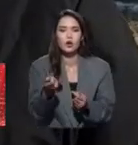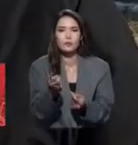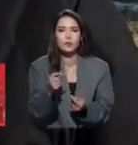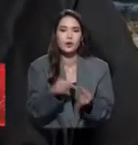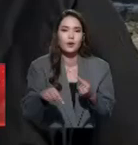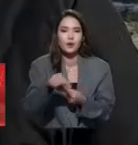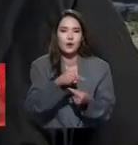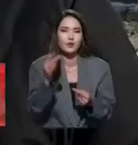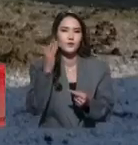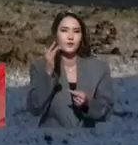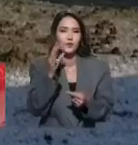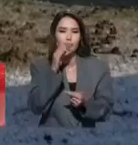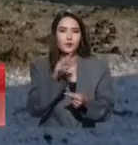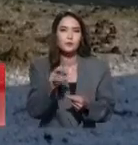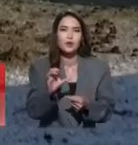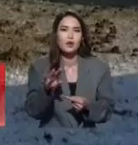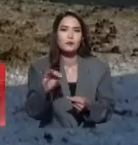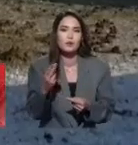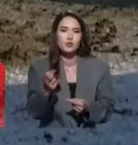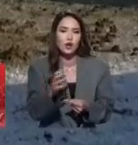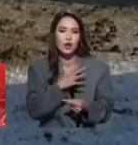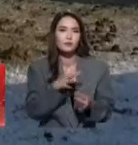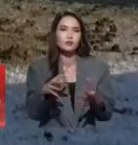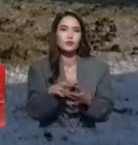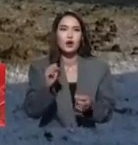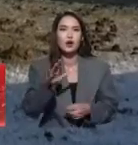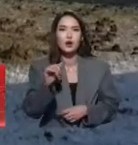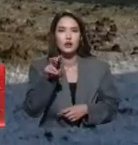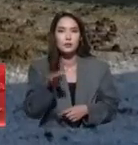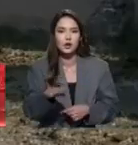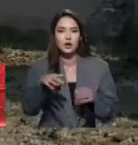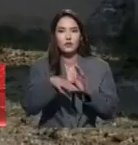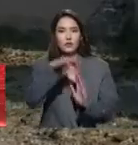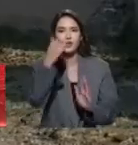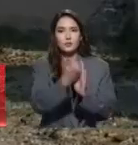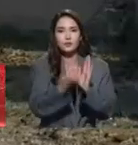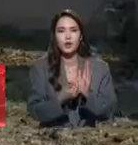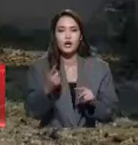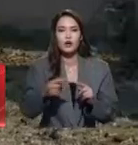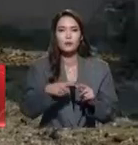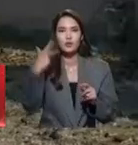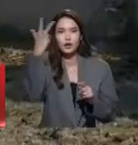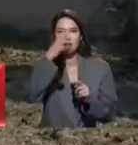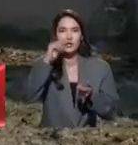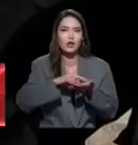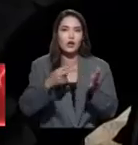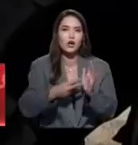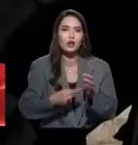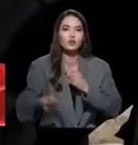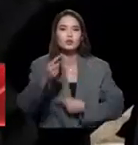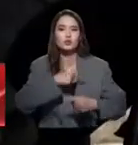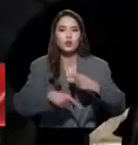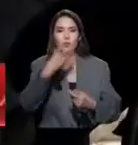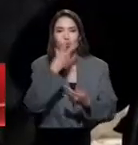как общественное пастбище. Члены партии «Аманат» в рамках предвыборной программы в ближайшие три года намерены вернуть в собственность